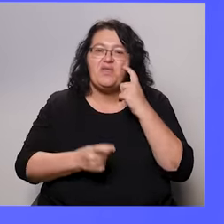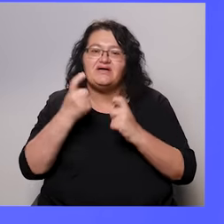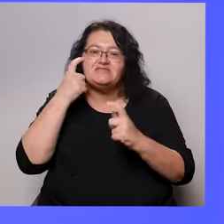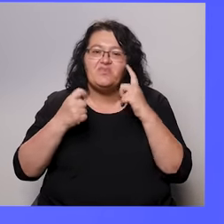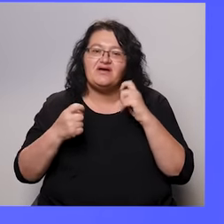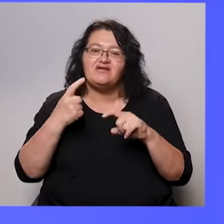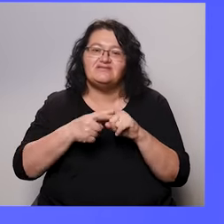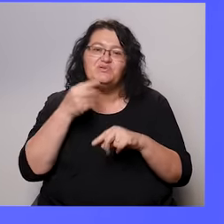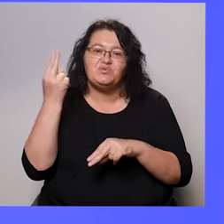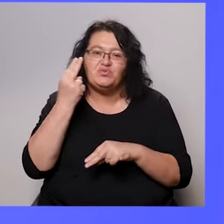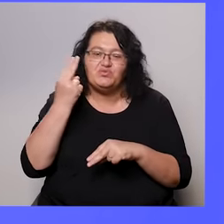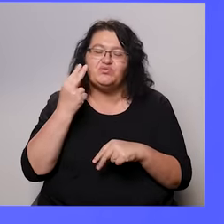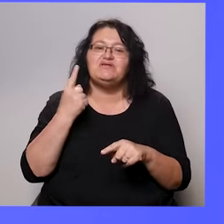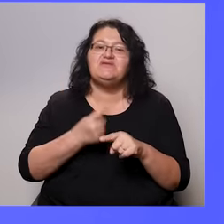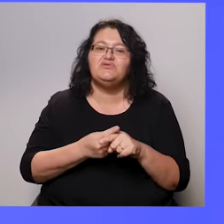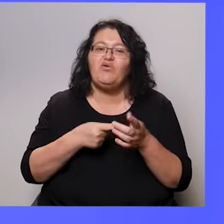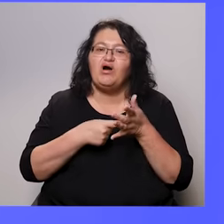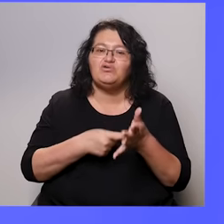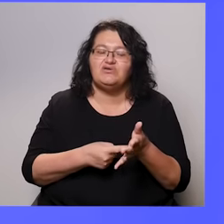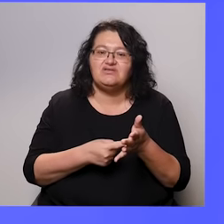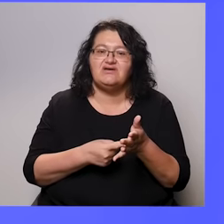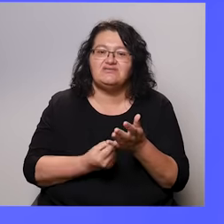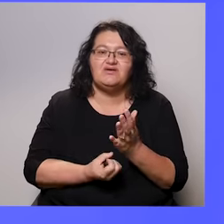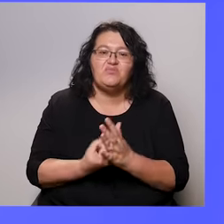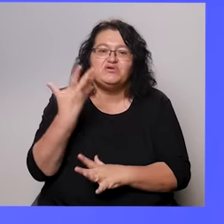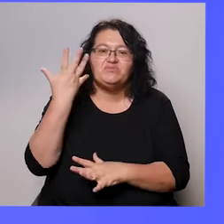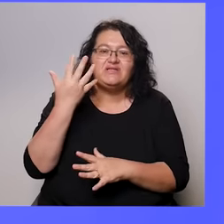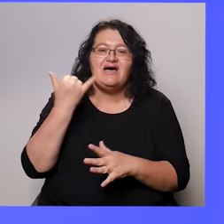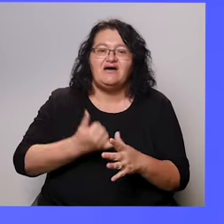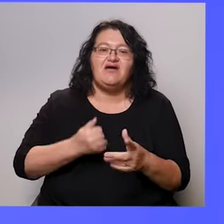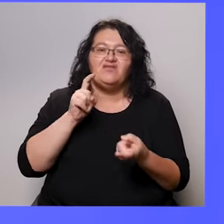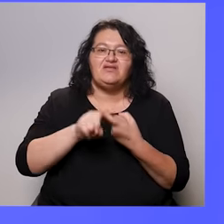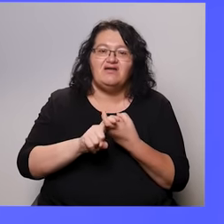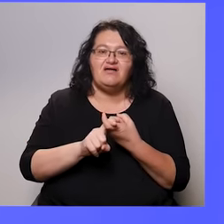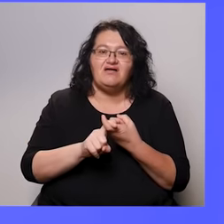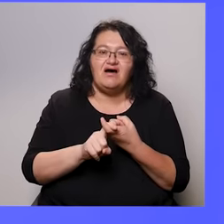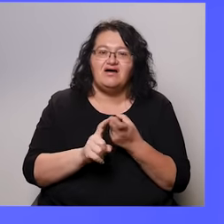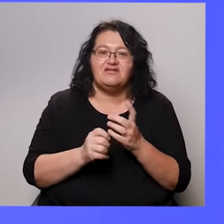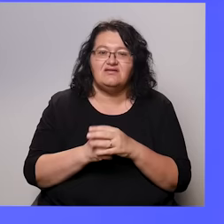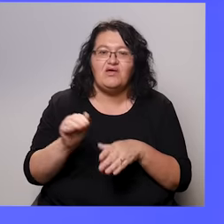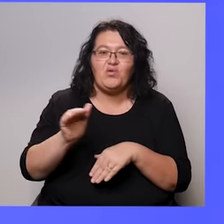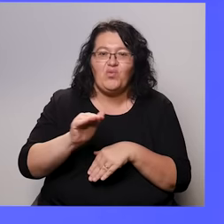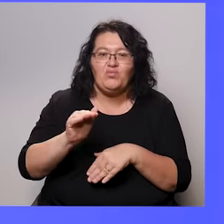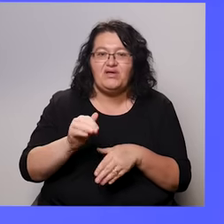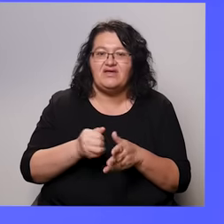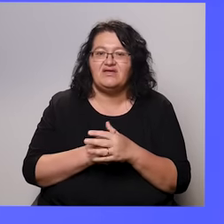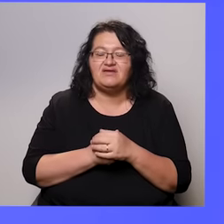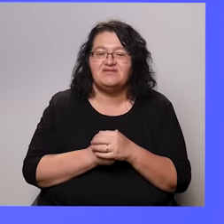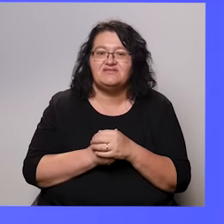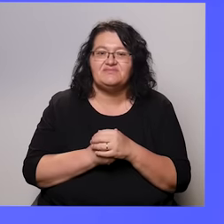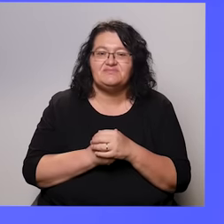experiențele cu Dumnezeu. Și acest refresh a venit pe partea de copii.